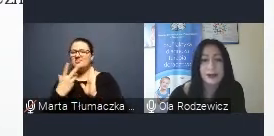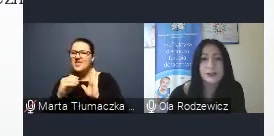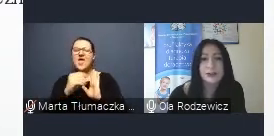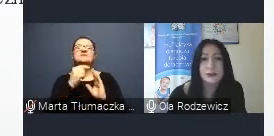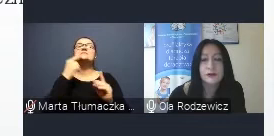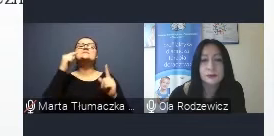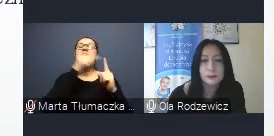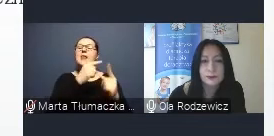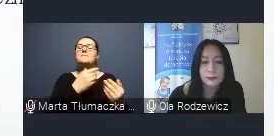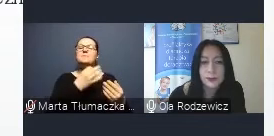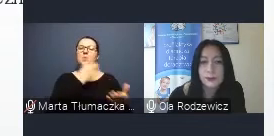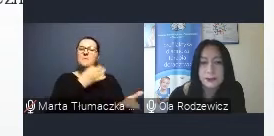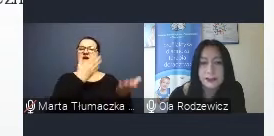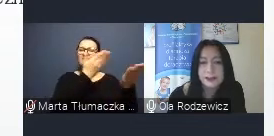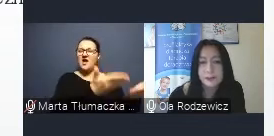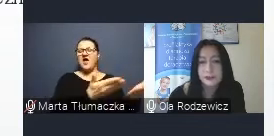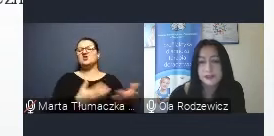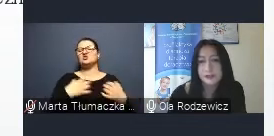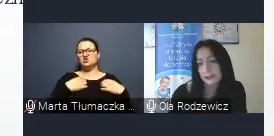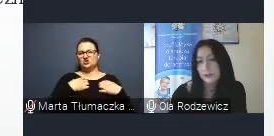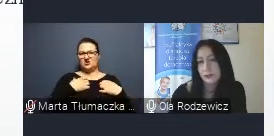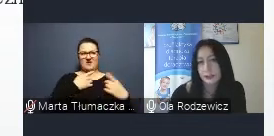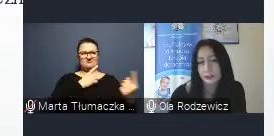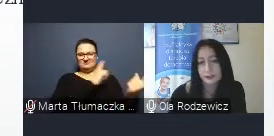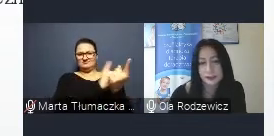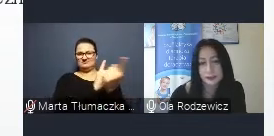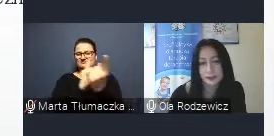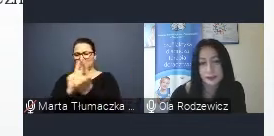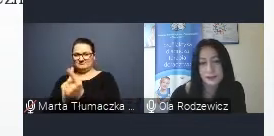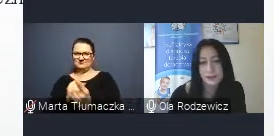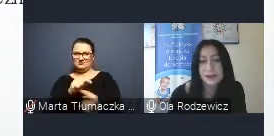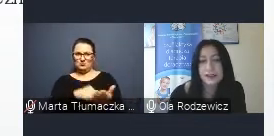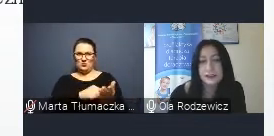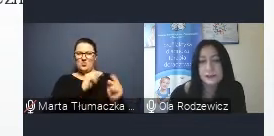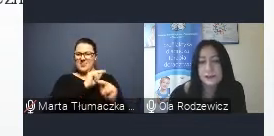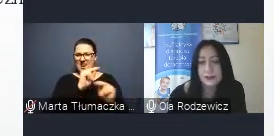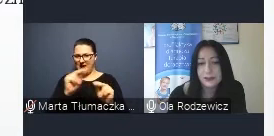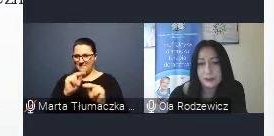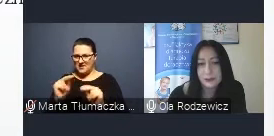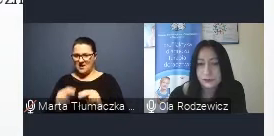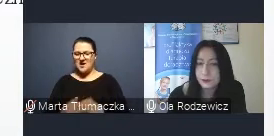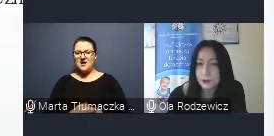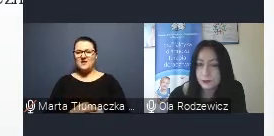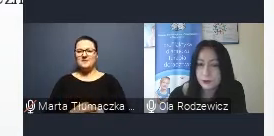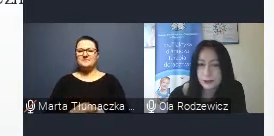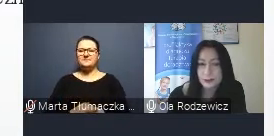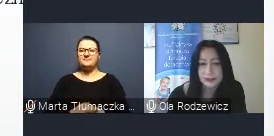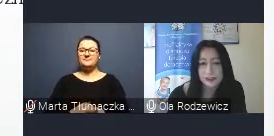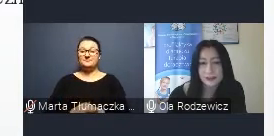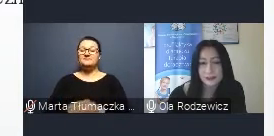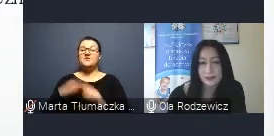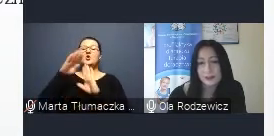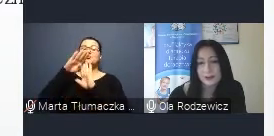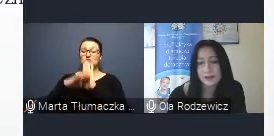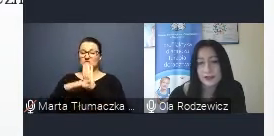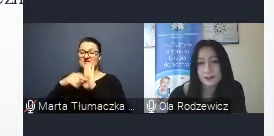życia każdej z osób, którą mamy okazję spotkać na swojej terapeutycznej drodze. I w tym rozporządzeniu mamy